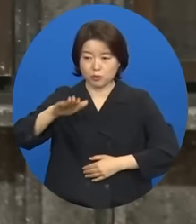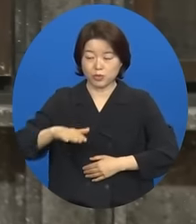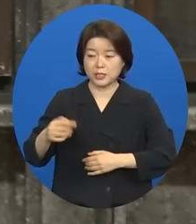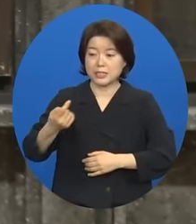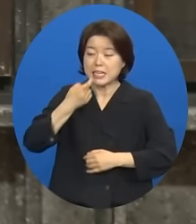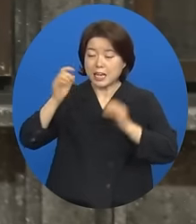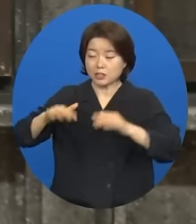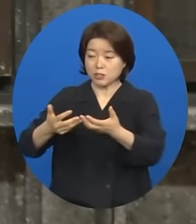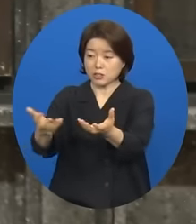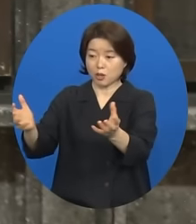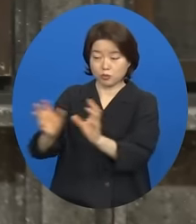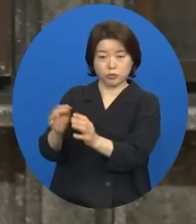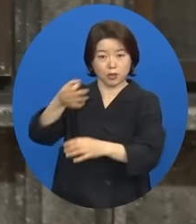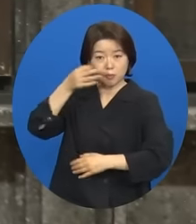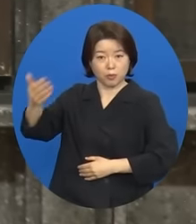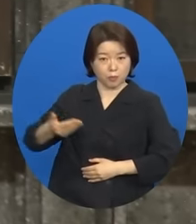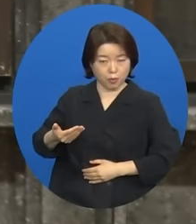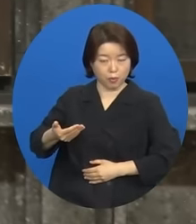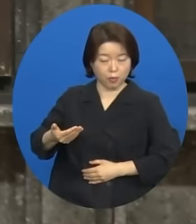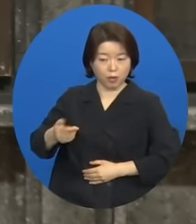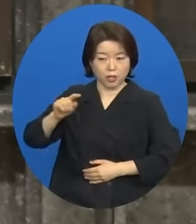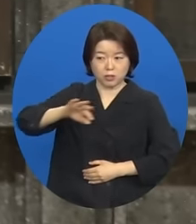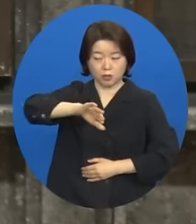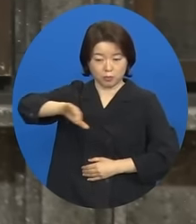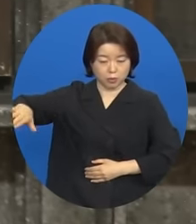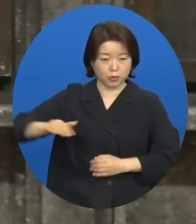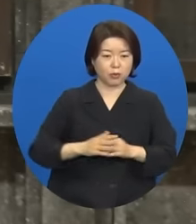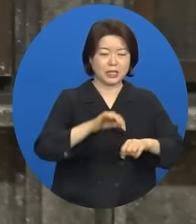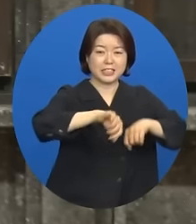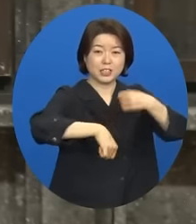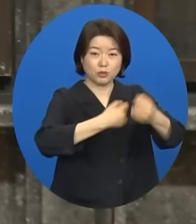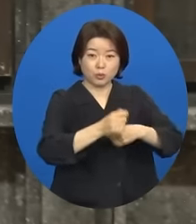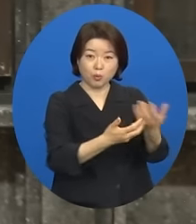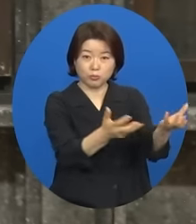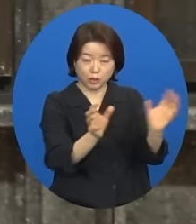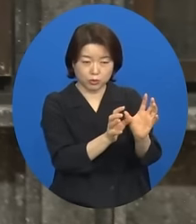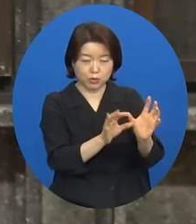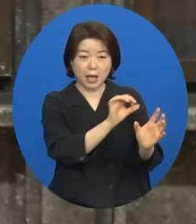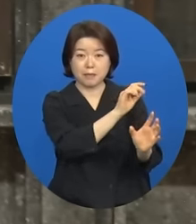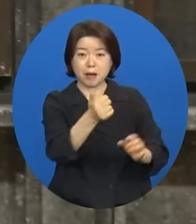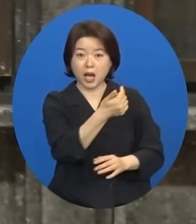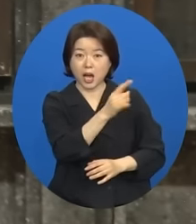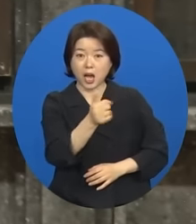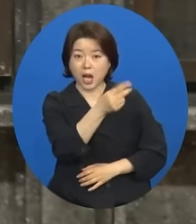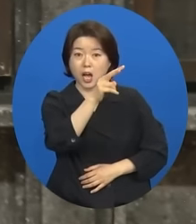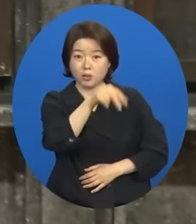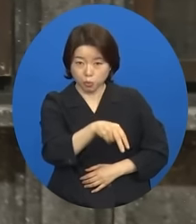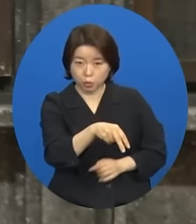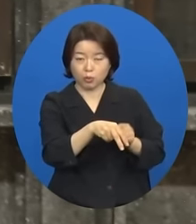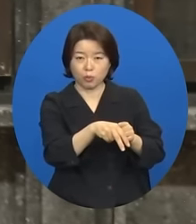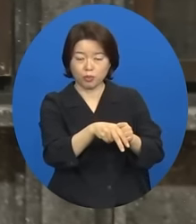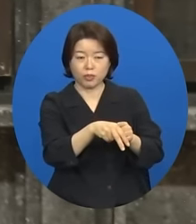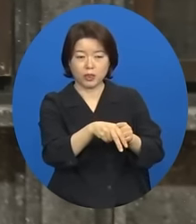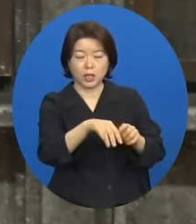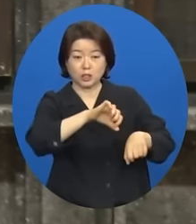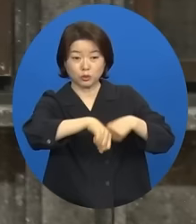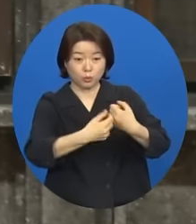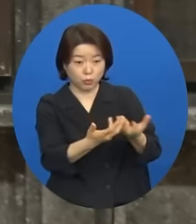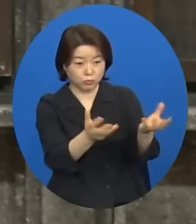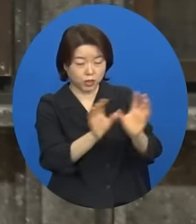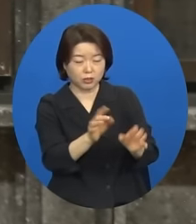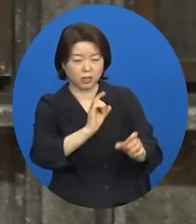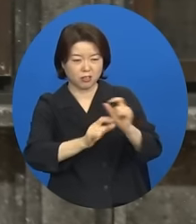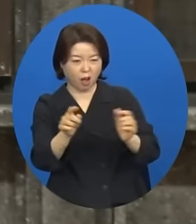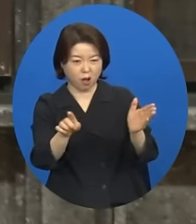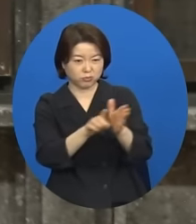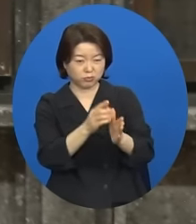보여주셨고 주셨지만 하나님의 군대를 저버리고 동물의 군대, 마하놋, 동물의 군대가 훨씬 더